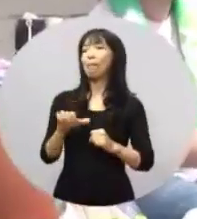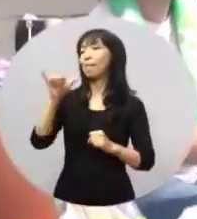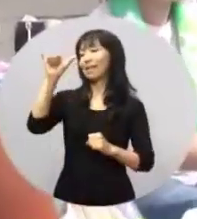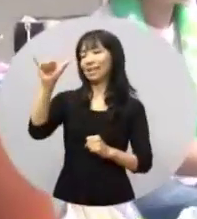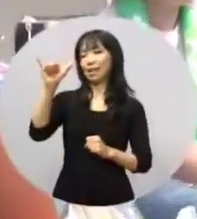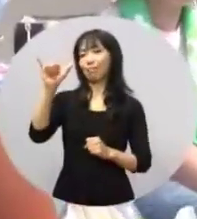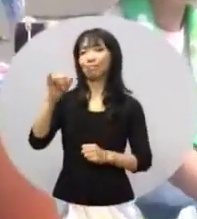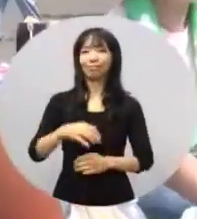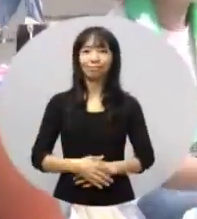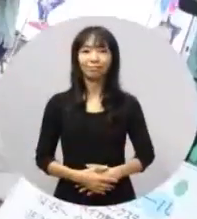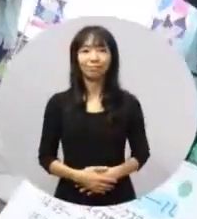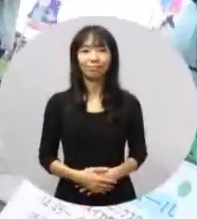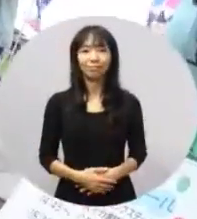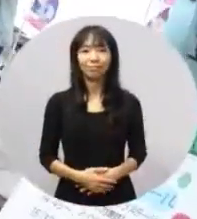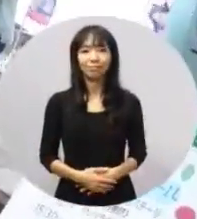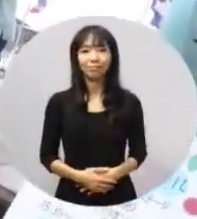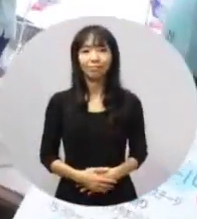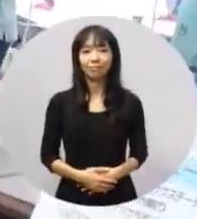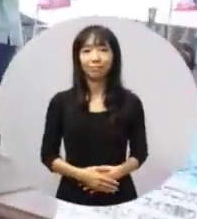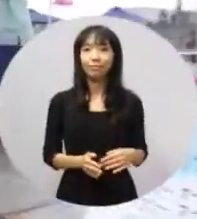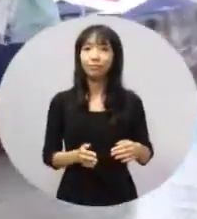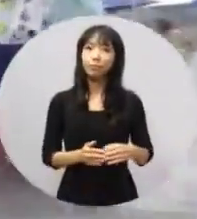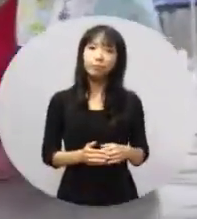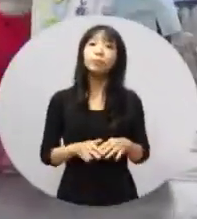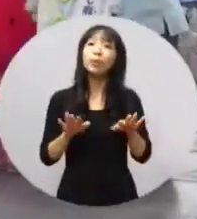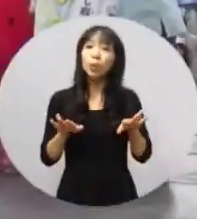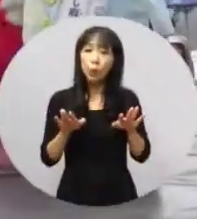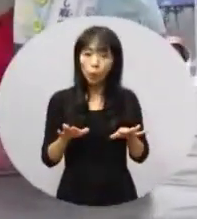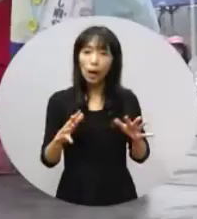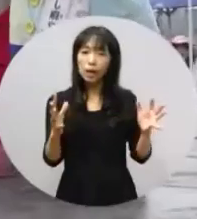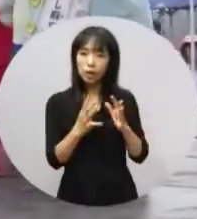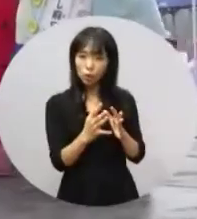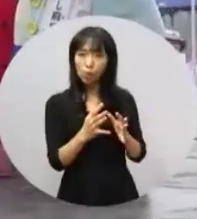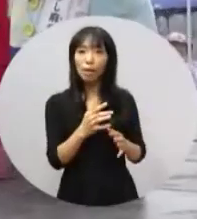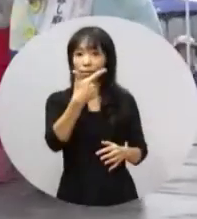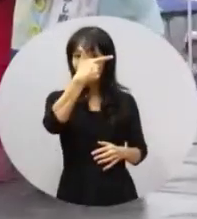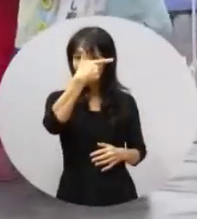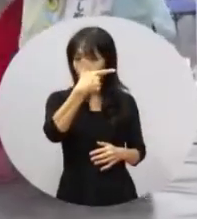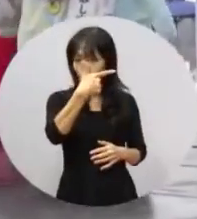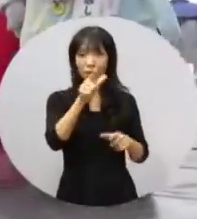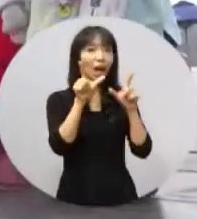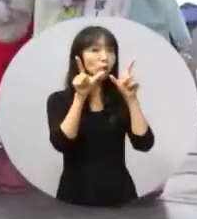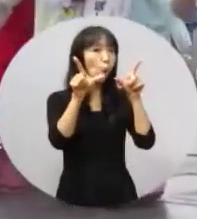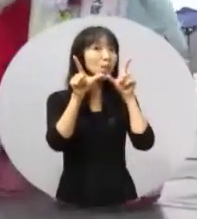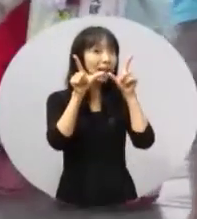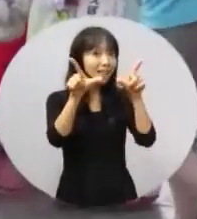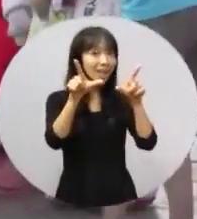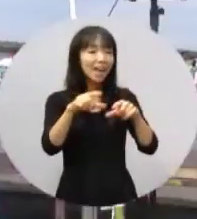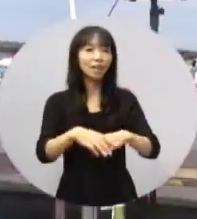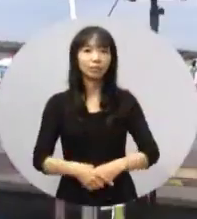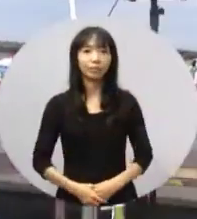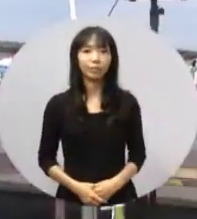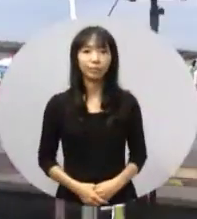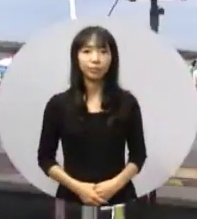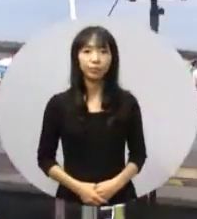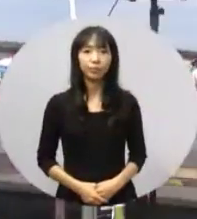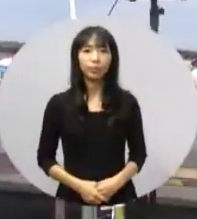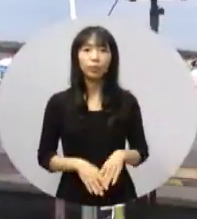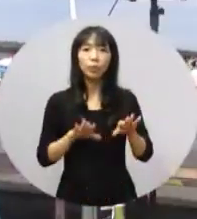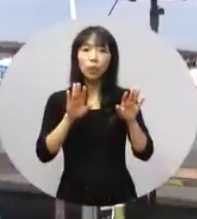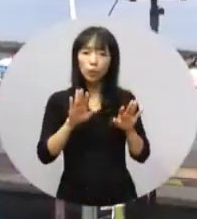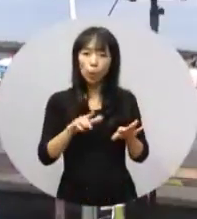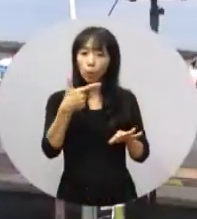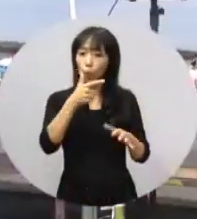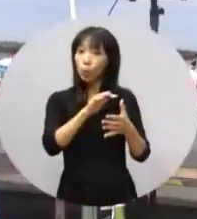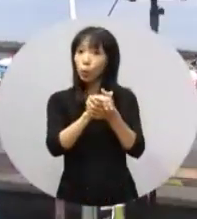さんさらに今日はまた当地キャラからのお知らせですこんなと今日着ている